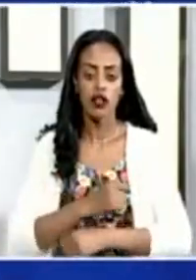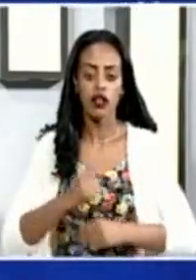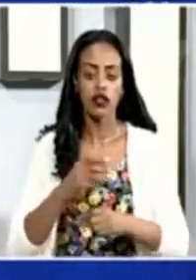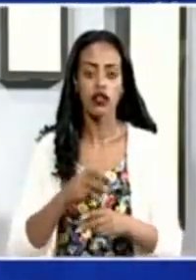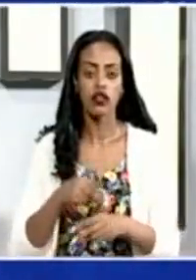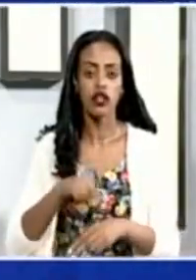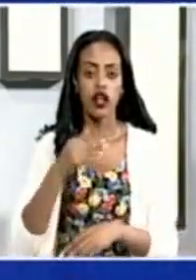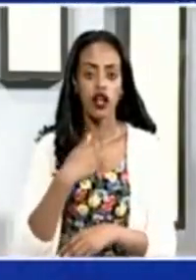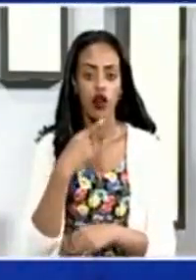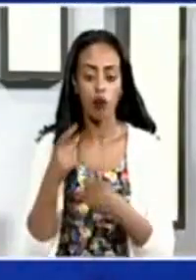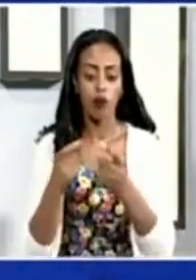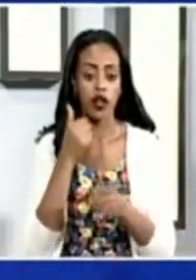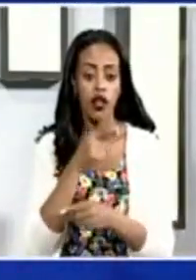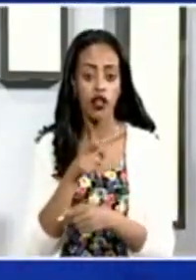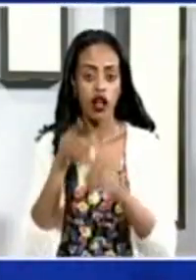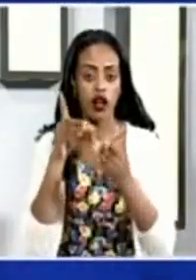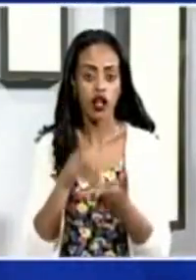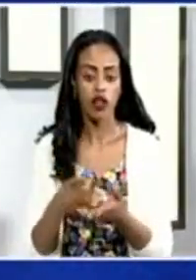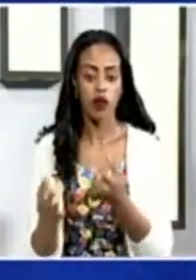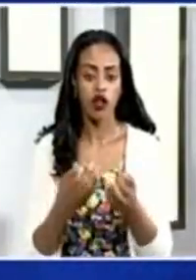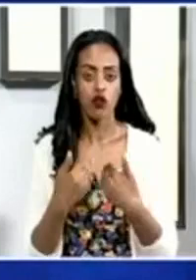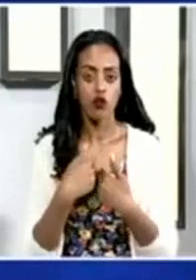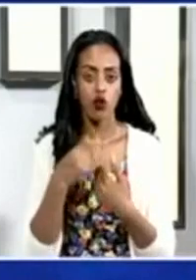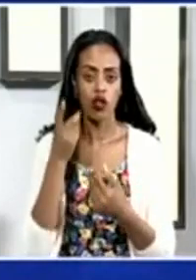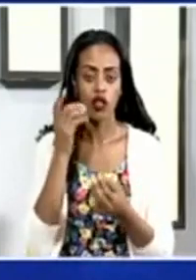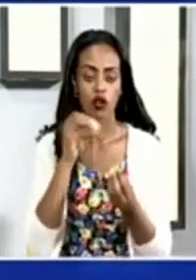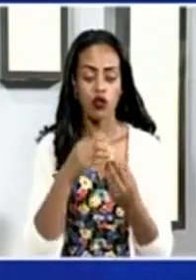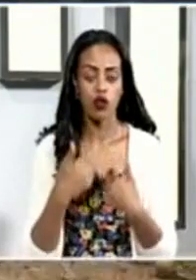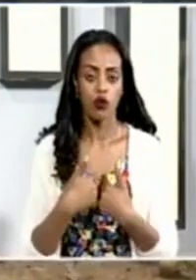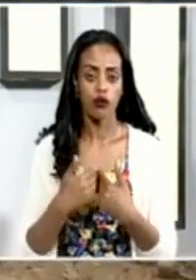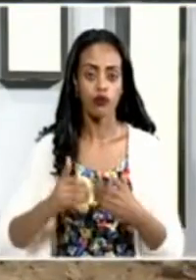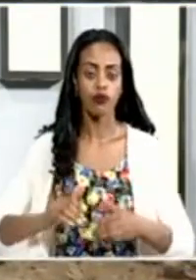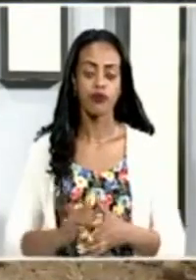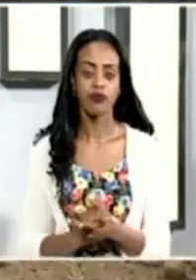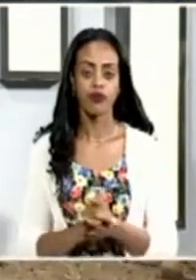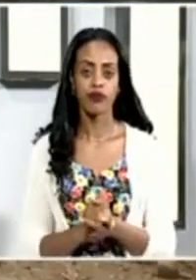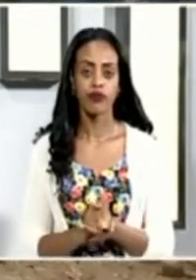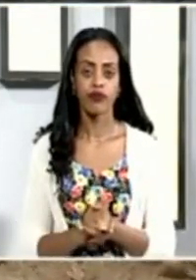ኣለና ክብል ድማ ምምሕዳር እተ ከተማ እውን ኣፍሊጡ ኣሎ። ይርጋ ተክለ ሚካኤል